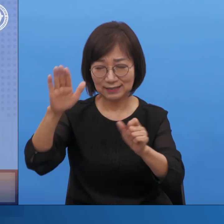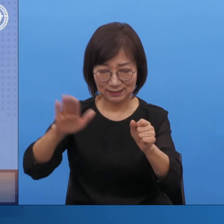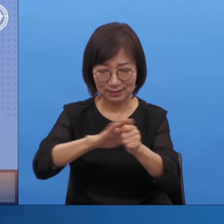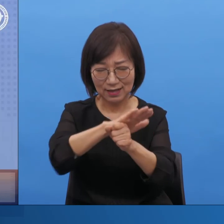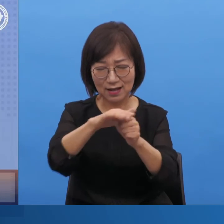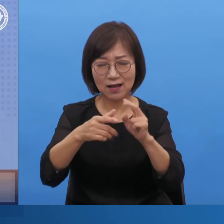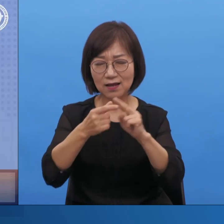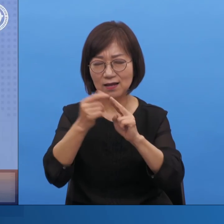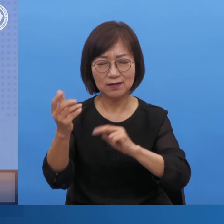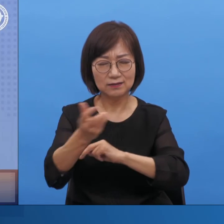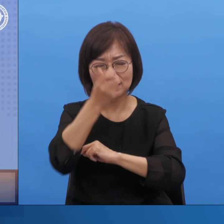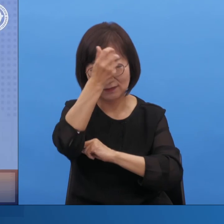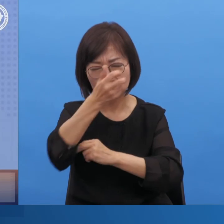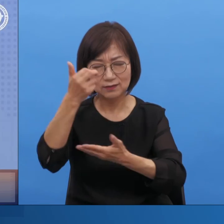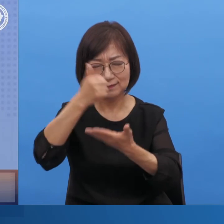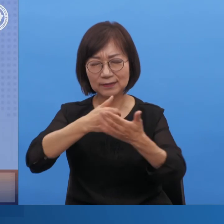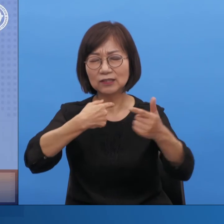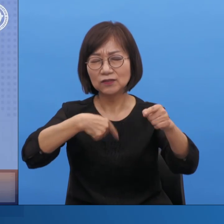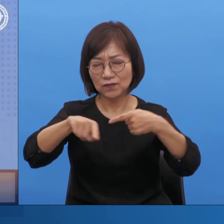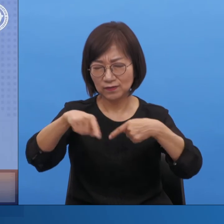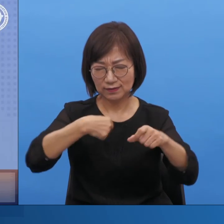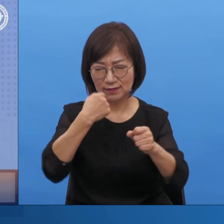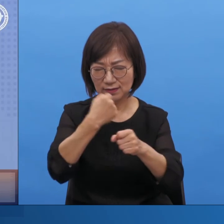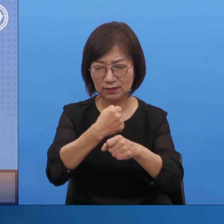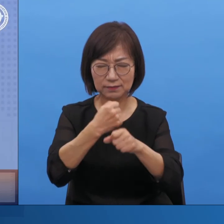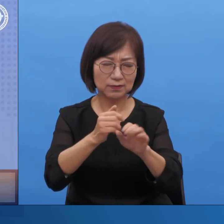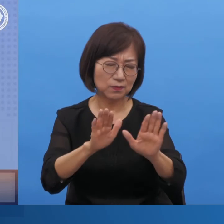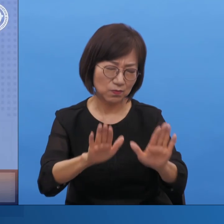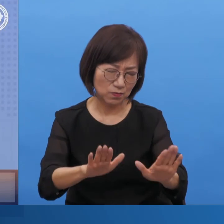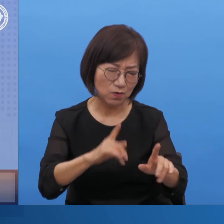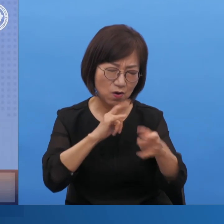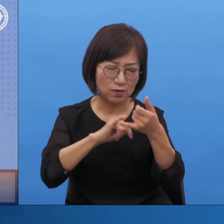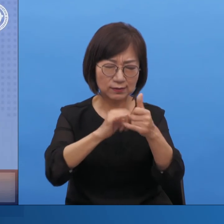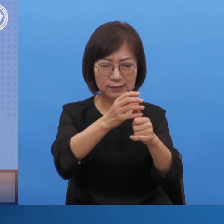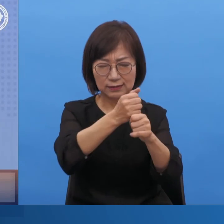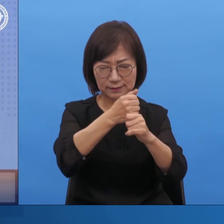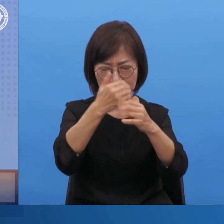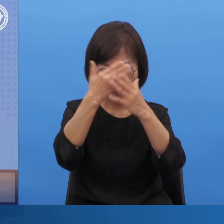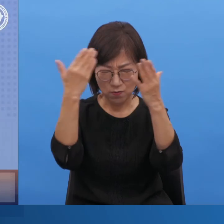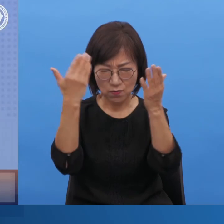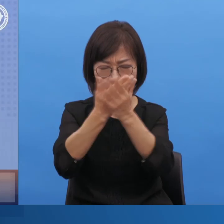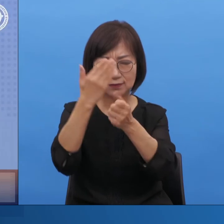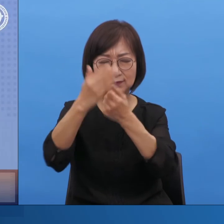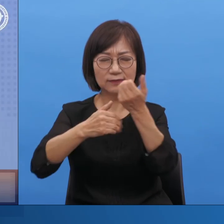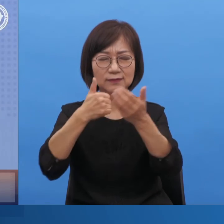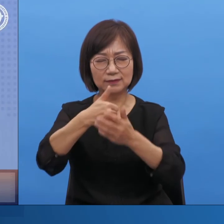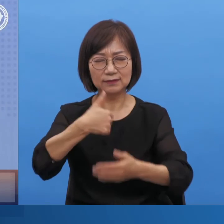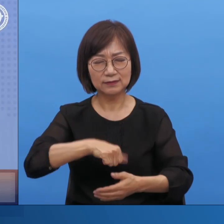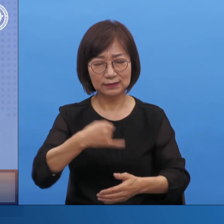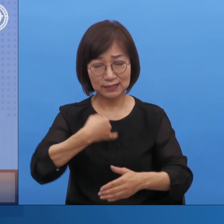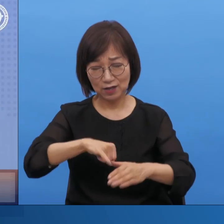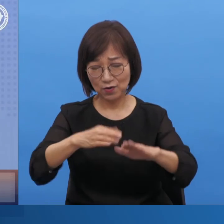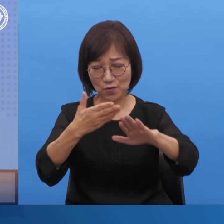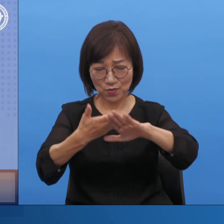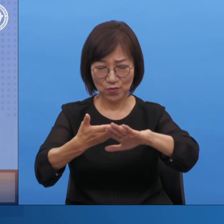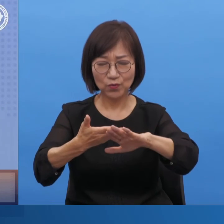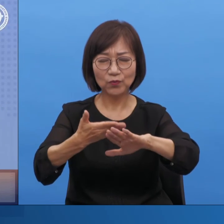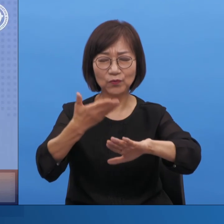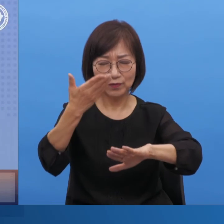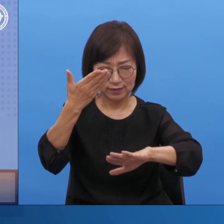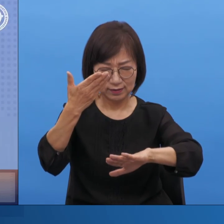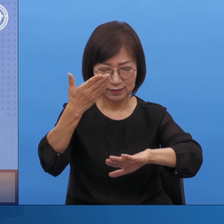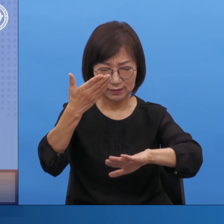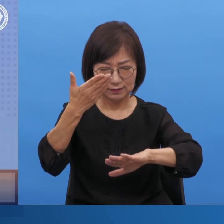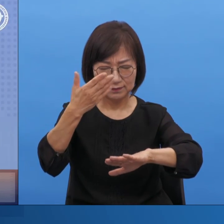of our Father 성령님의 God, and the 역사하심이 working of the Holy Spirit 오늘 언약 잡은 모든 하나님의 사람들을 위해 upon the heads of all your people who hold to this